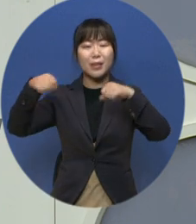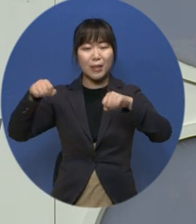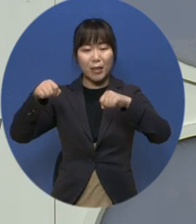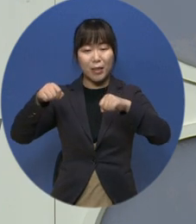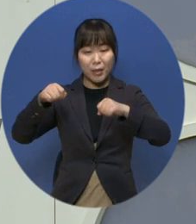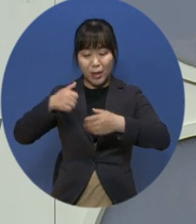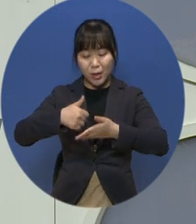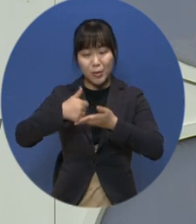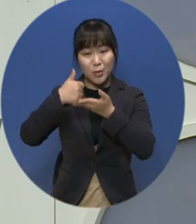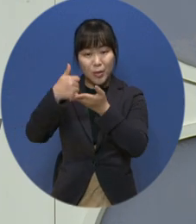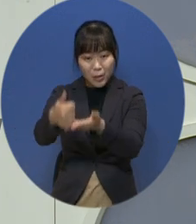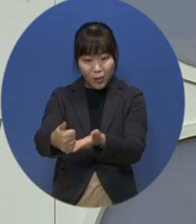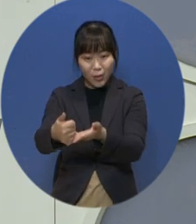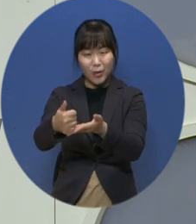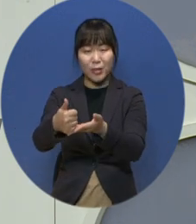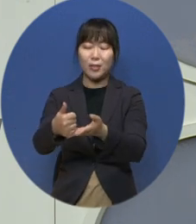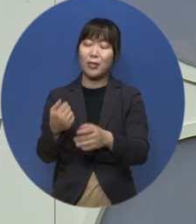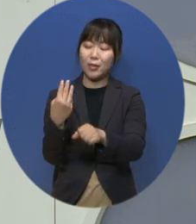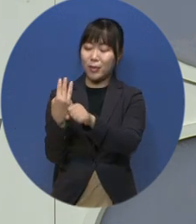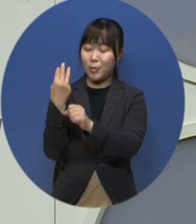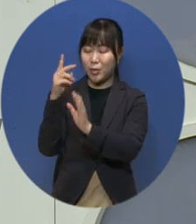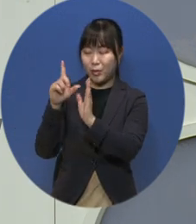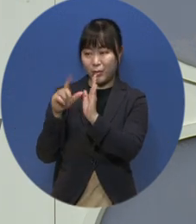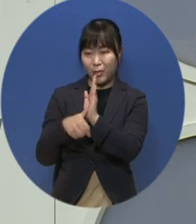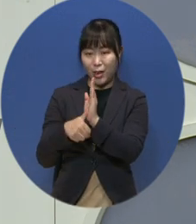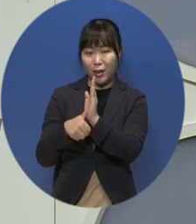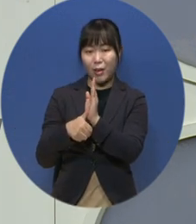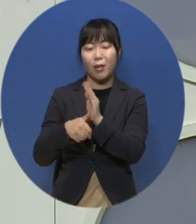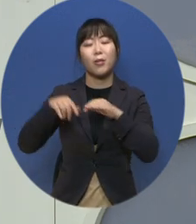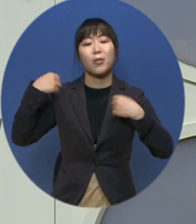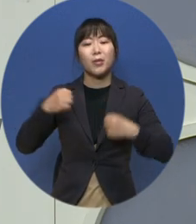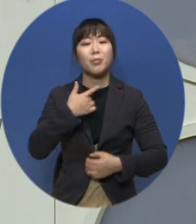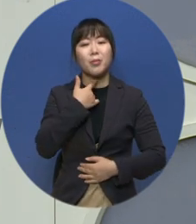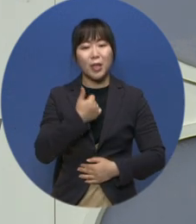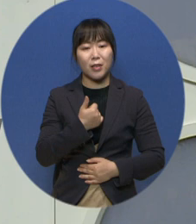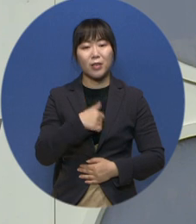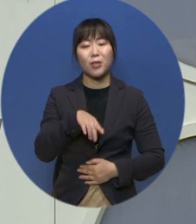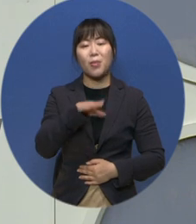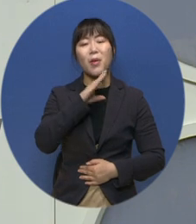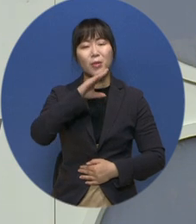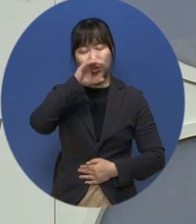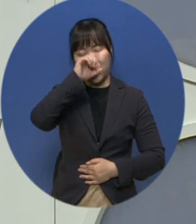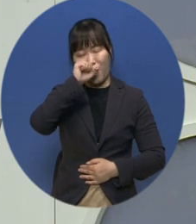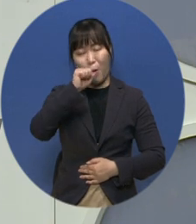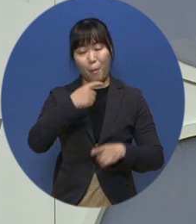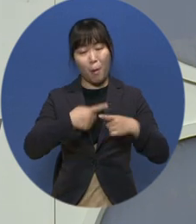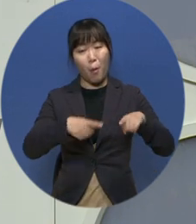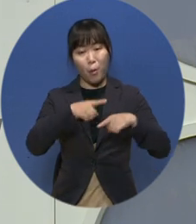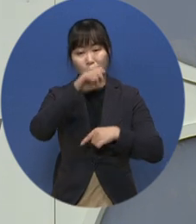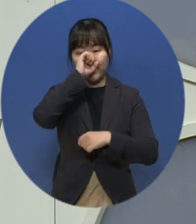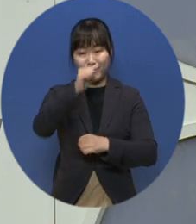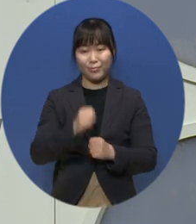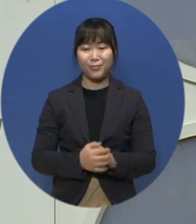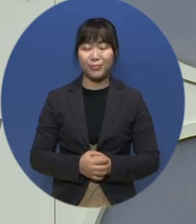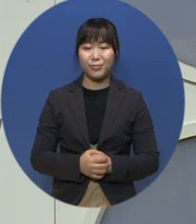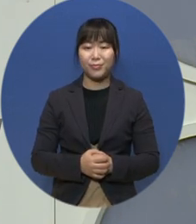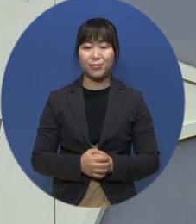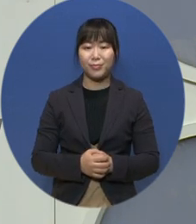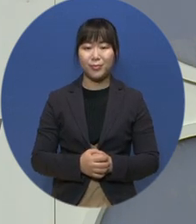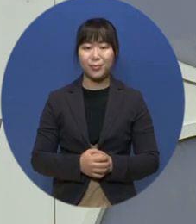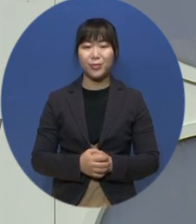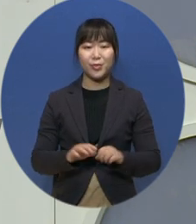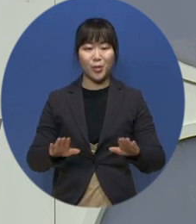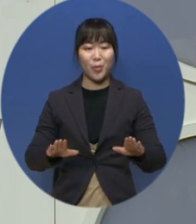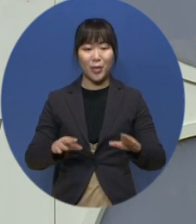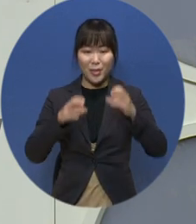국립극단의 초청을 받아가지고 한 3년 전에 가서 공연을 했는데 굉장히 좋은 호평을 받았었고요. 다시 새롭게